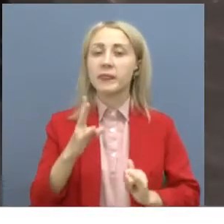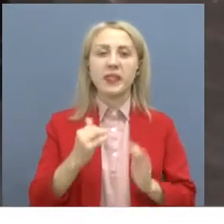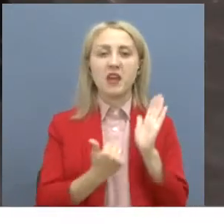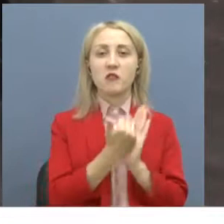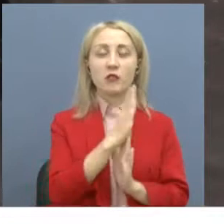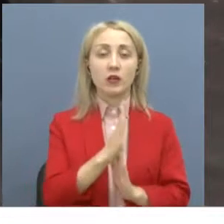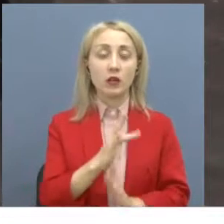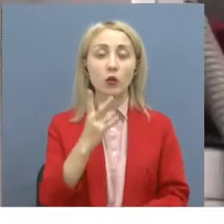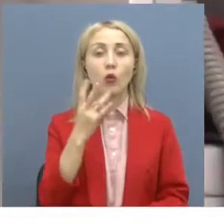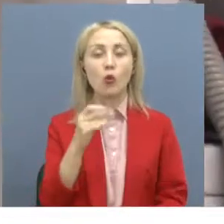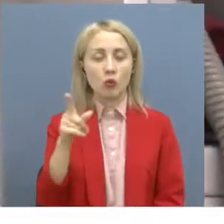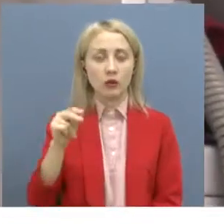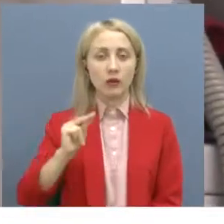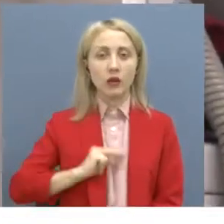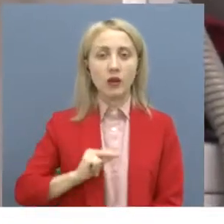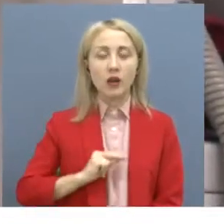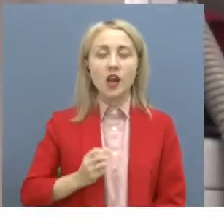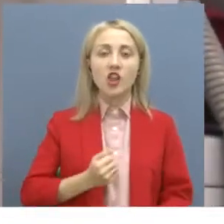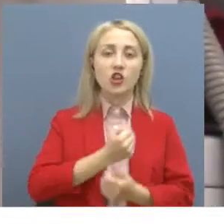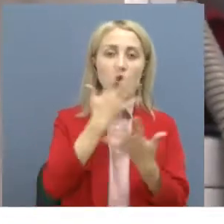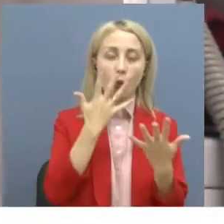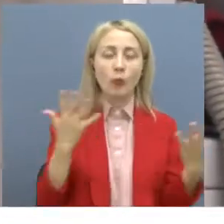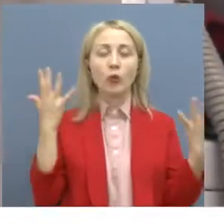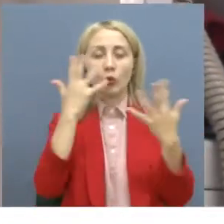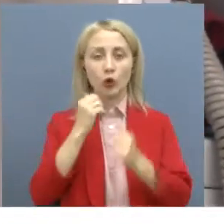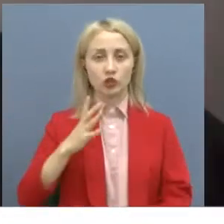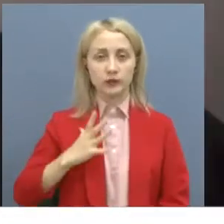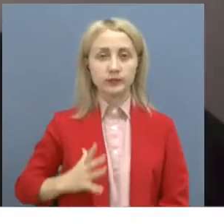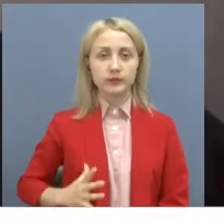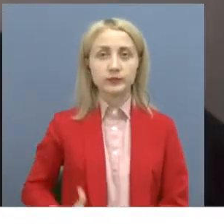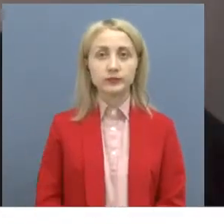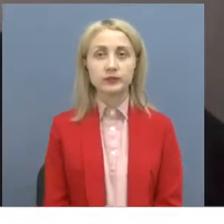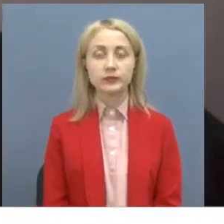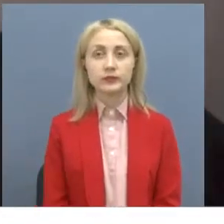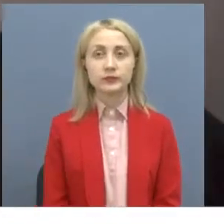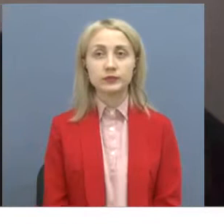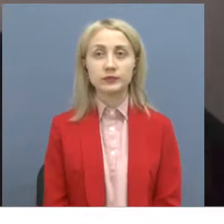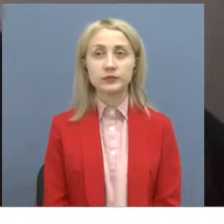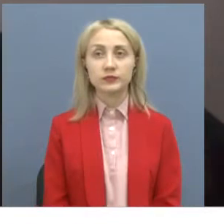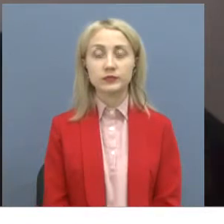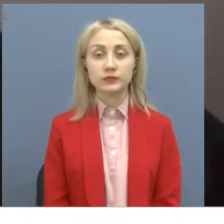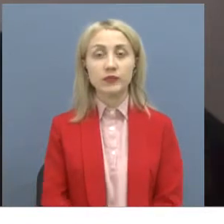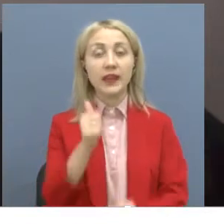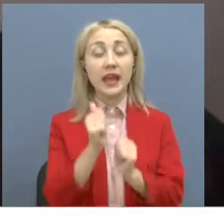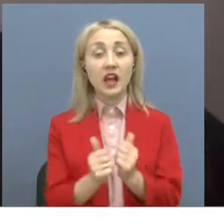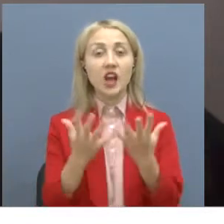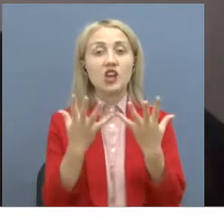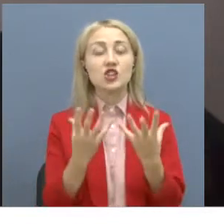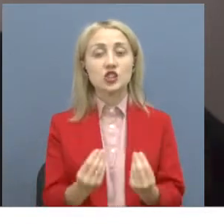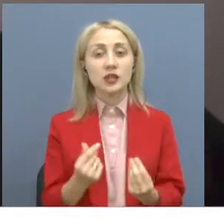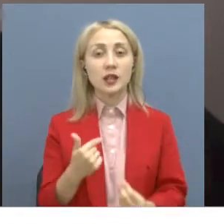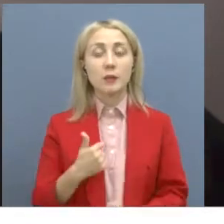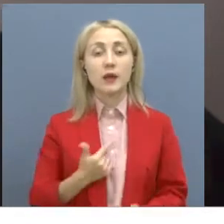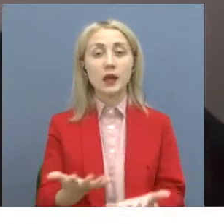уақыт. Жедел жәрдем мамандары тұрғындардан сабырлық пен түсінік танытуды сұрауда. По городу за прошлую неделю. Қала бойынша